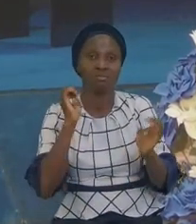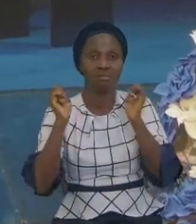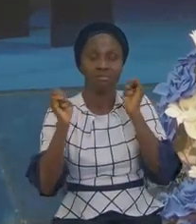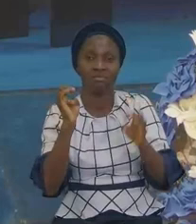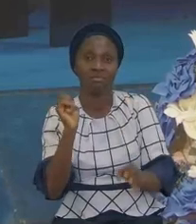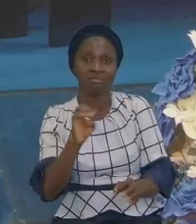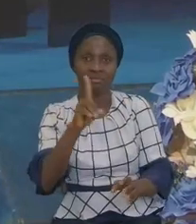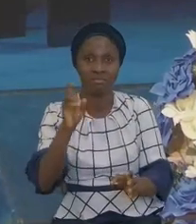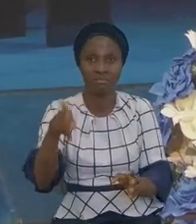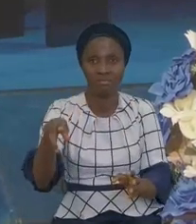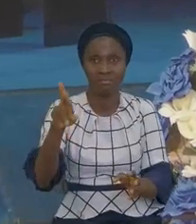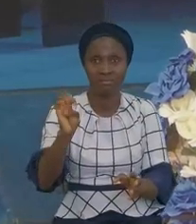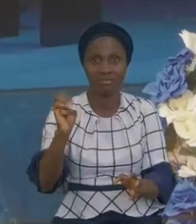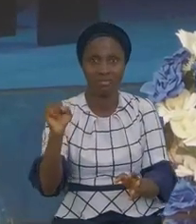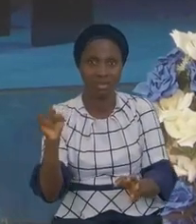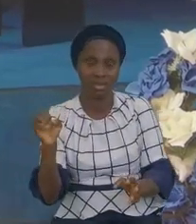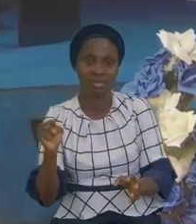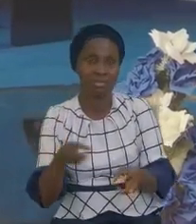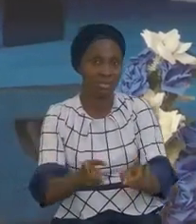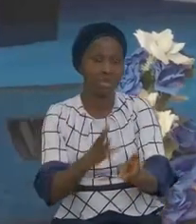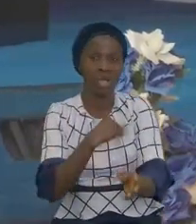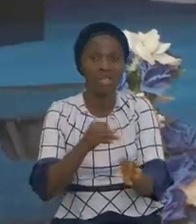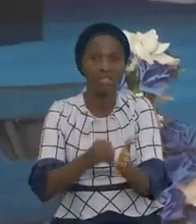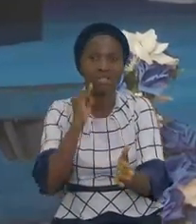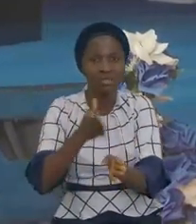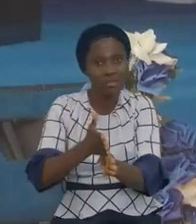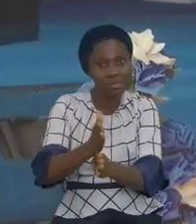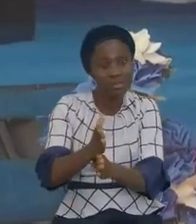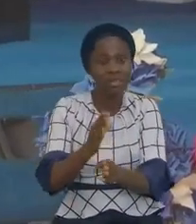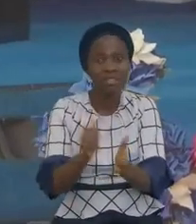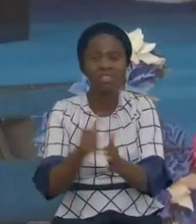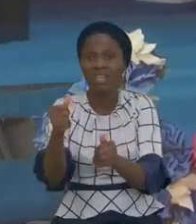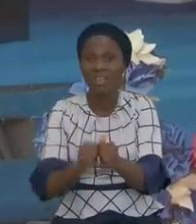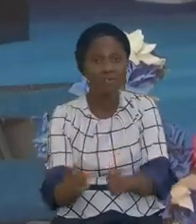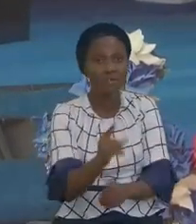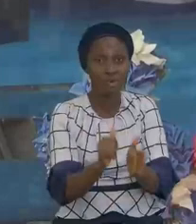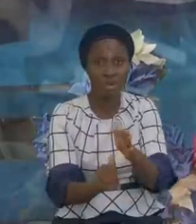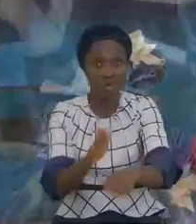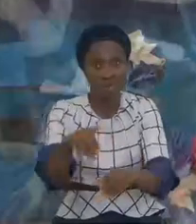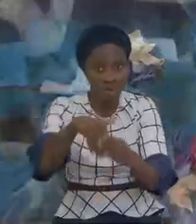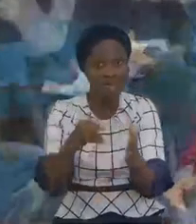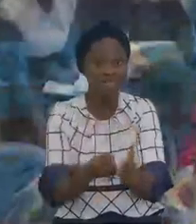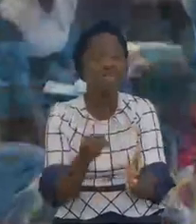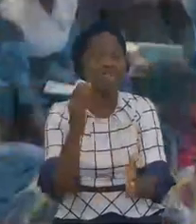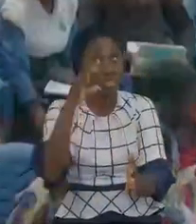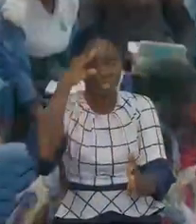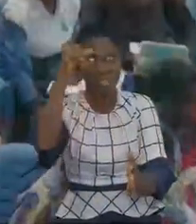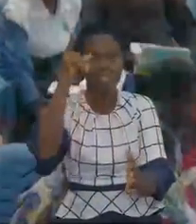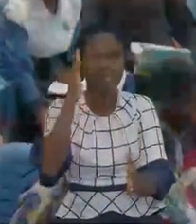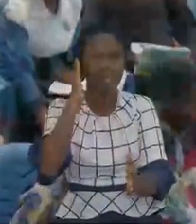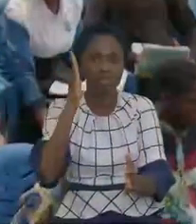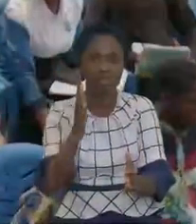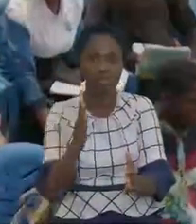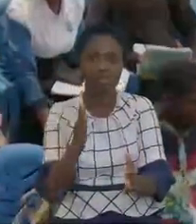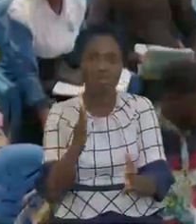quiconque met pied dessus ne pourra pas s'égarer, mais ira, montera plus